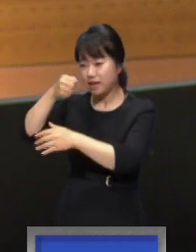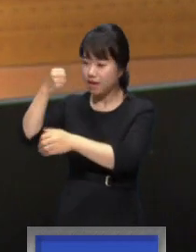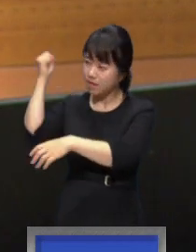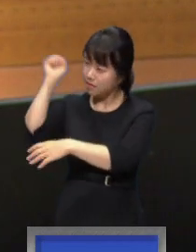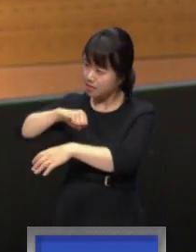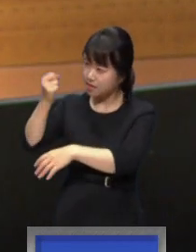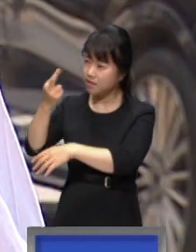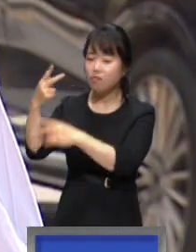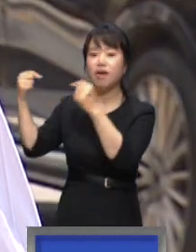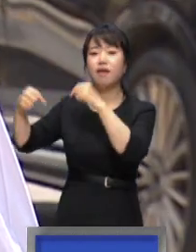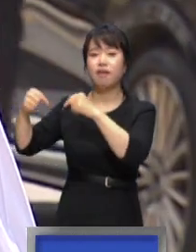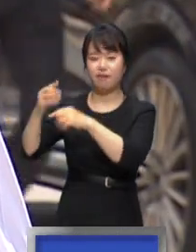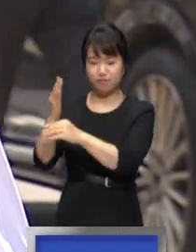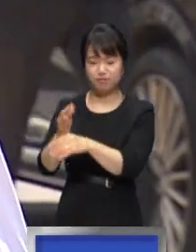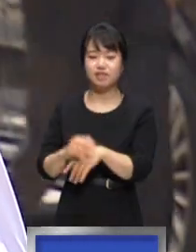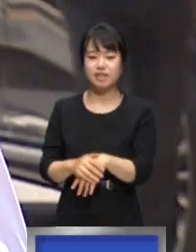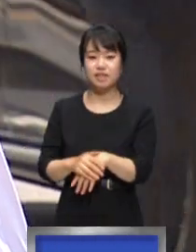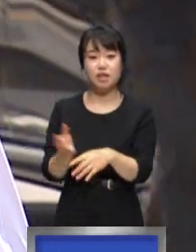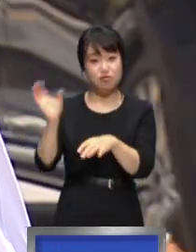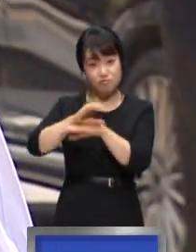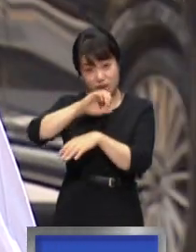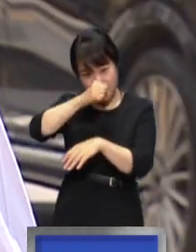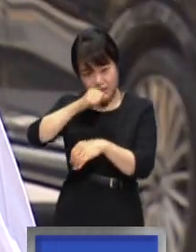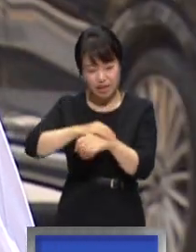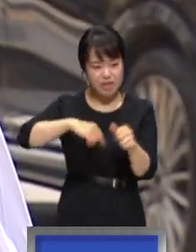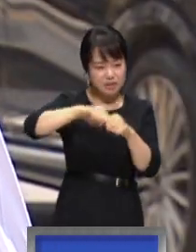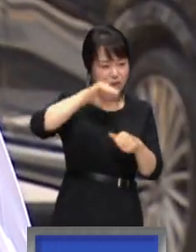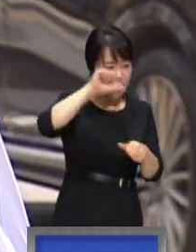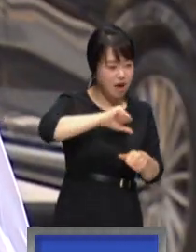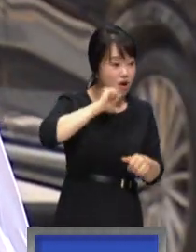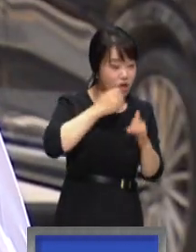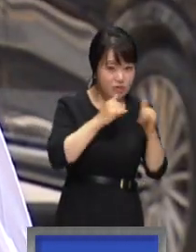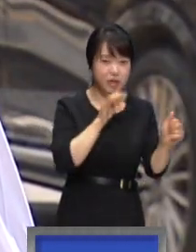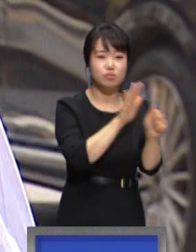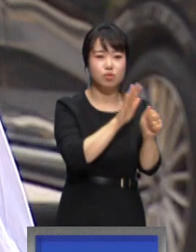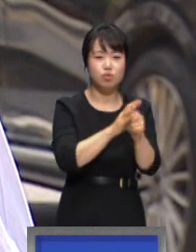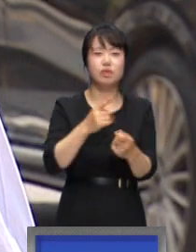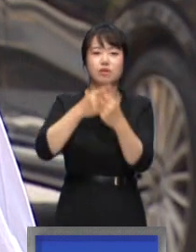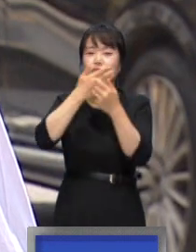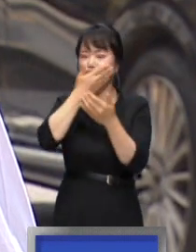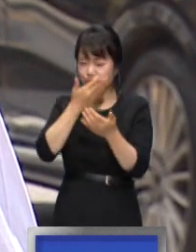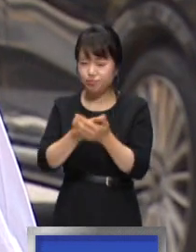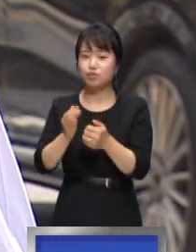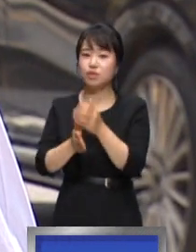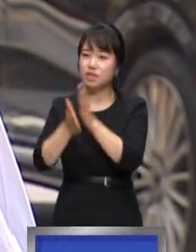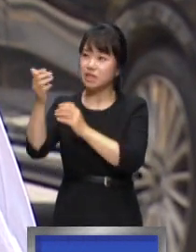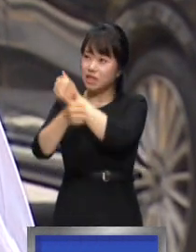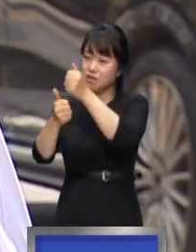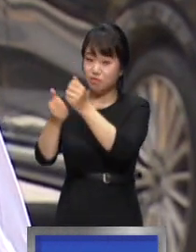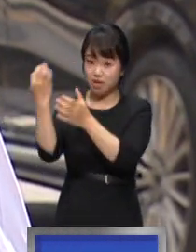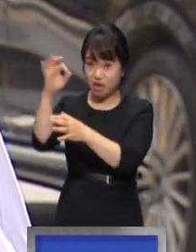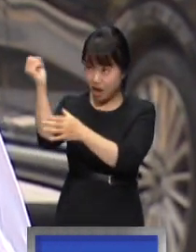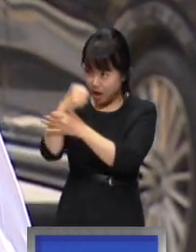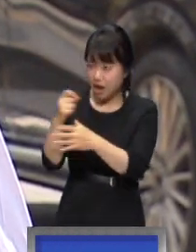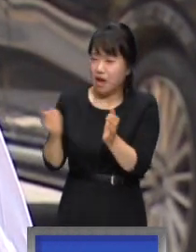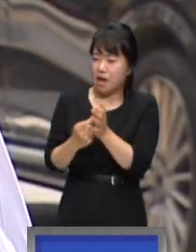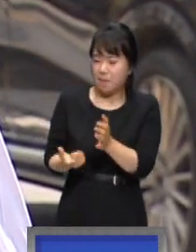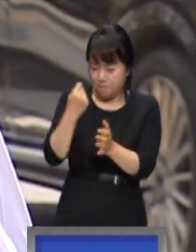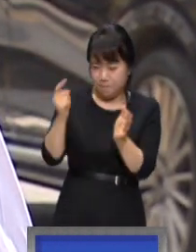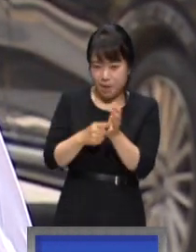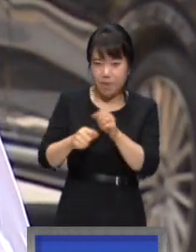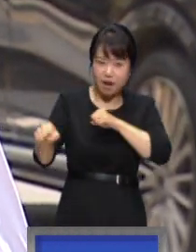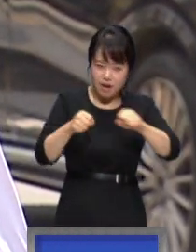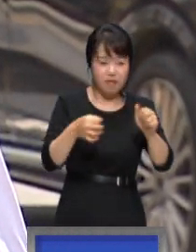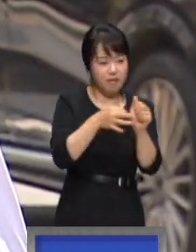예정입니다. 서울시는 올해 첫 추경은 취약계층을 돕는 데 중점을 뒀다며 시의회 의결이 나면 신속한 예산 집행을